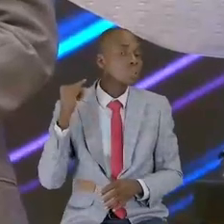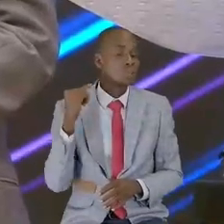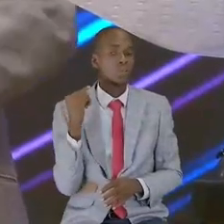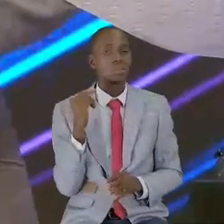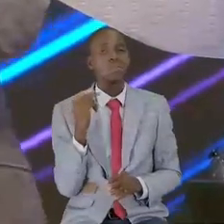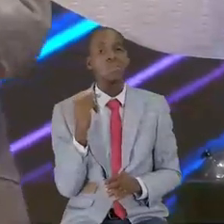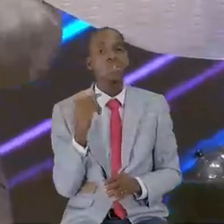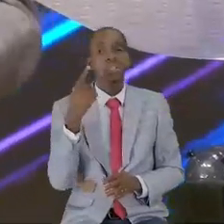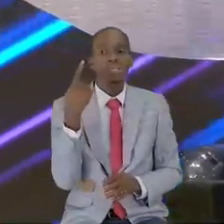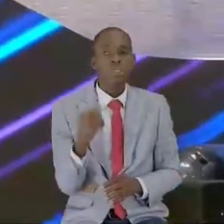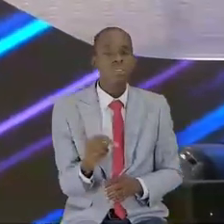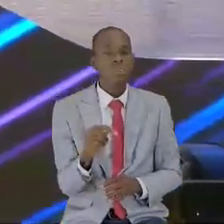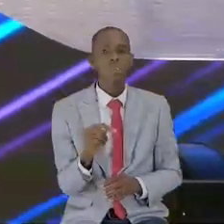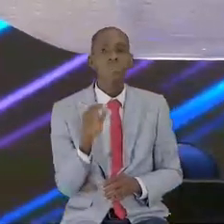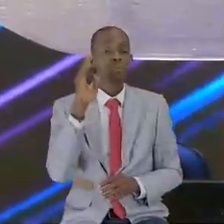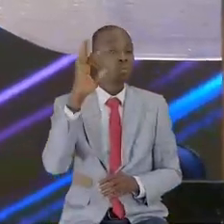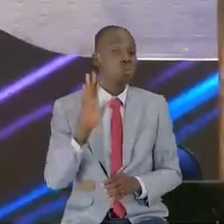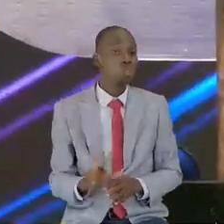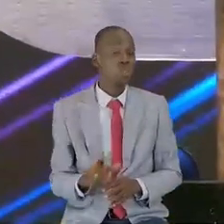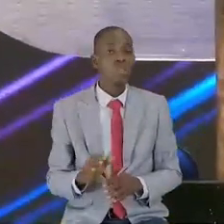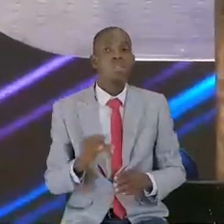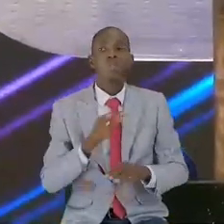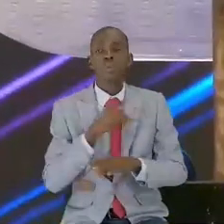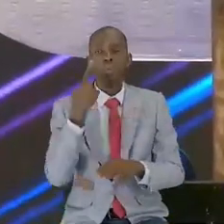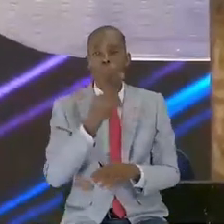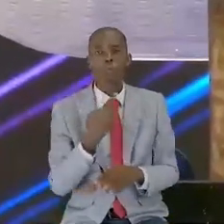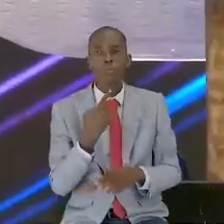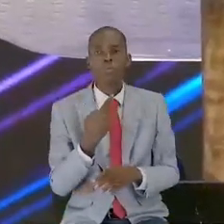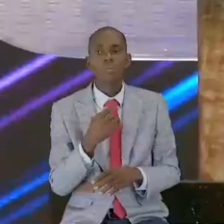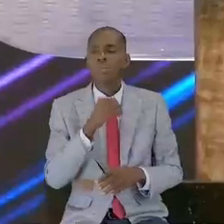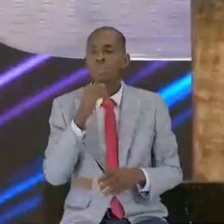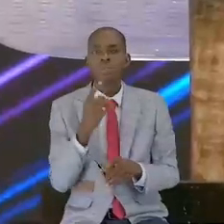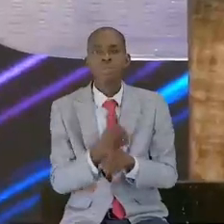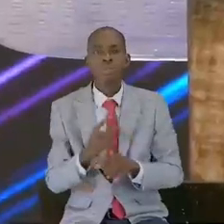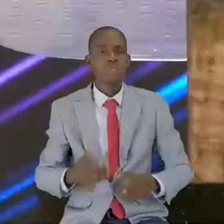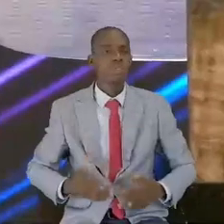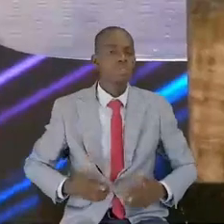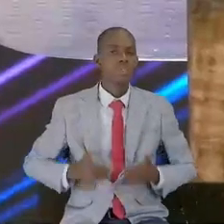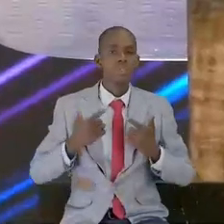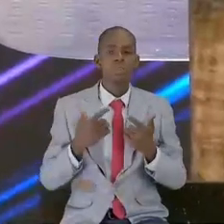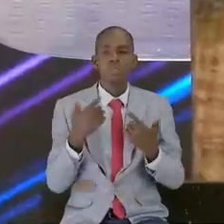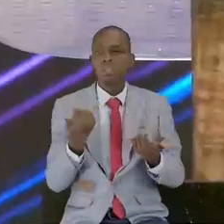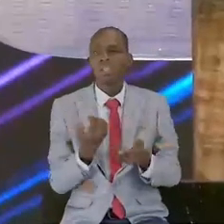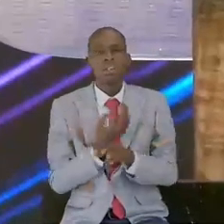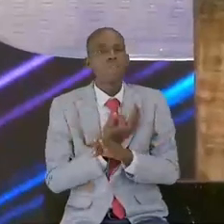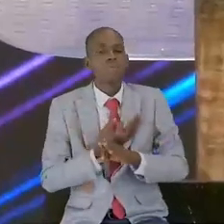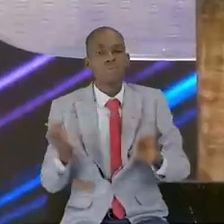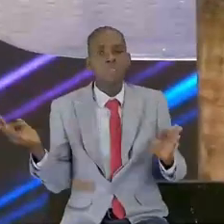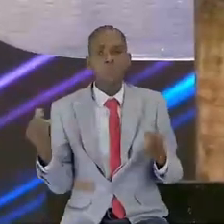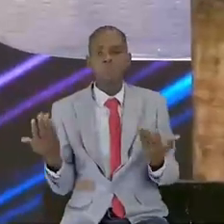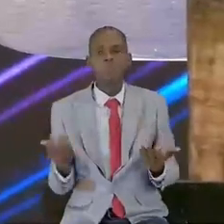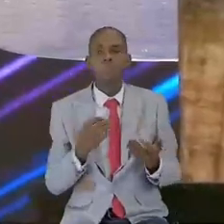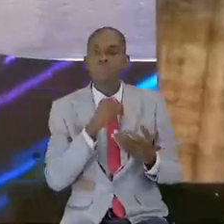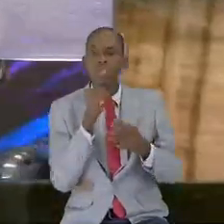pasteurs. Ils ne doivent pas mener des vies superficielles, des vies légères, des vies frivoles, des vies